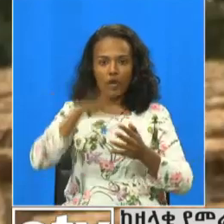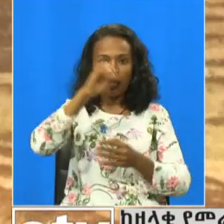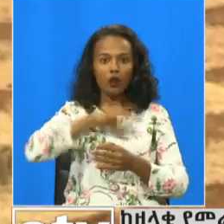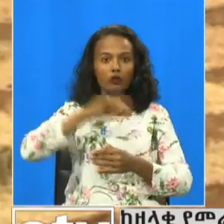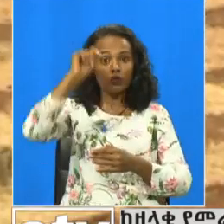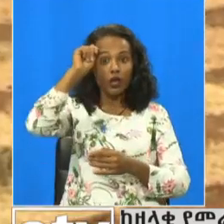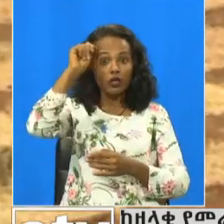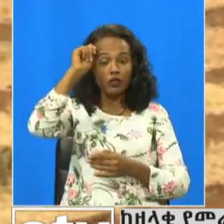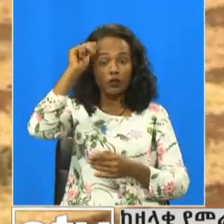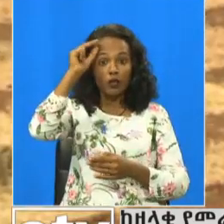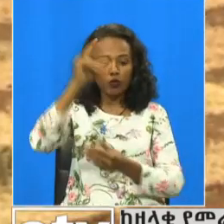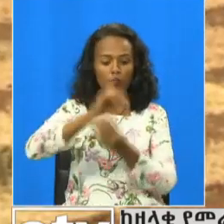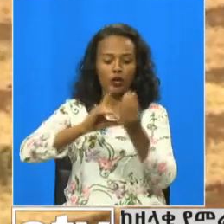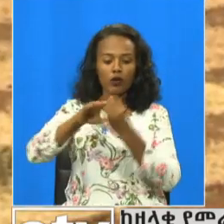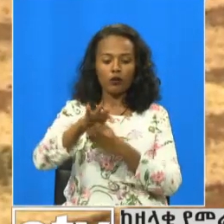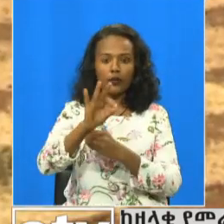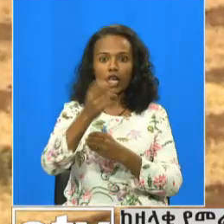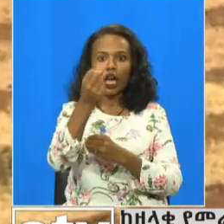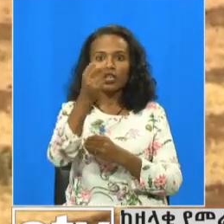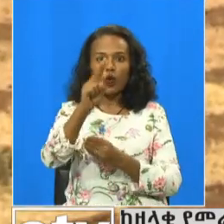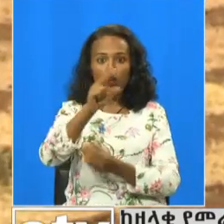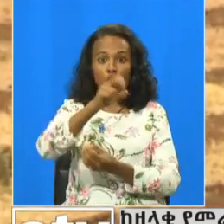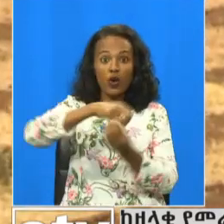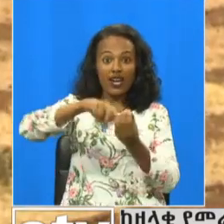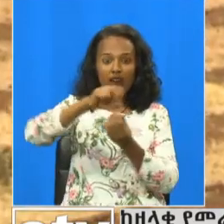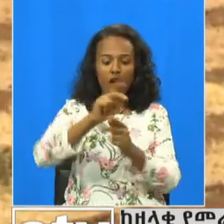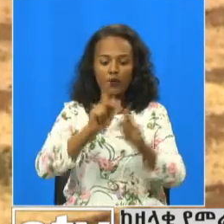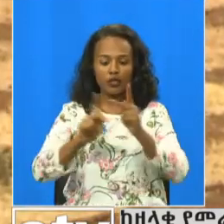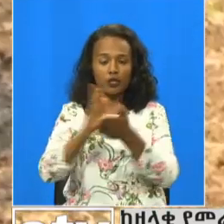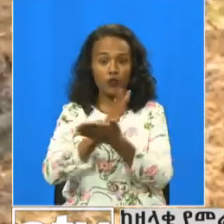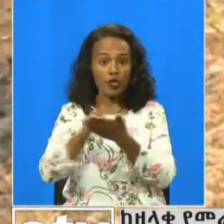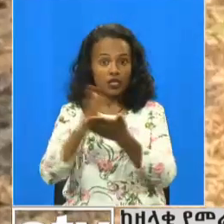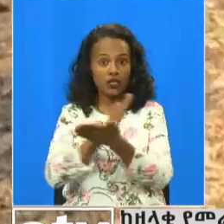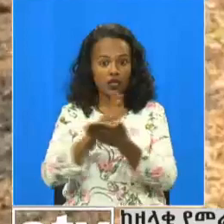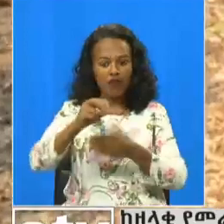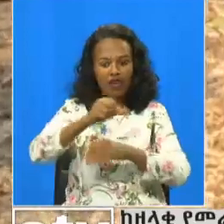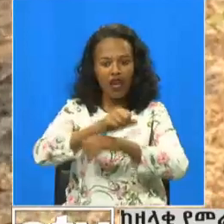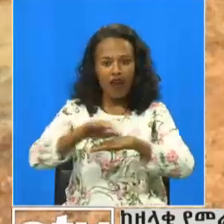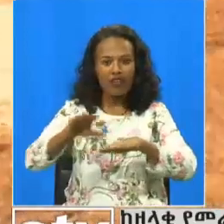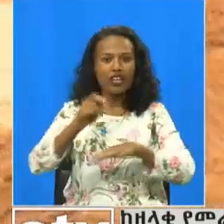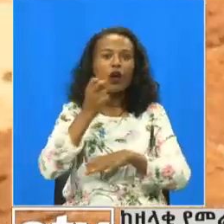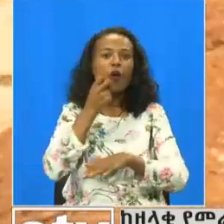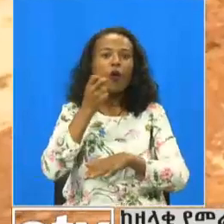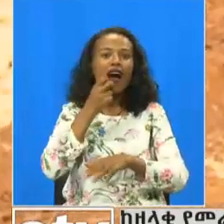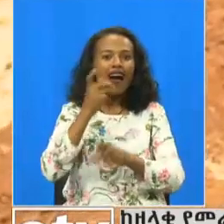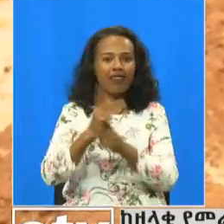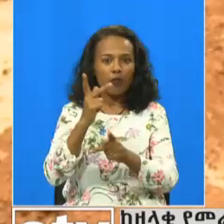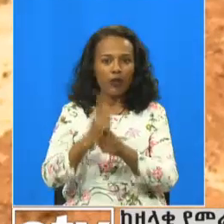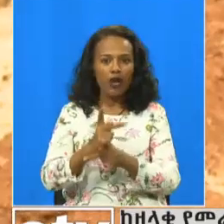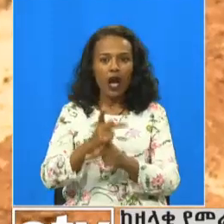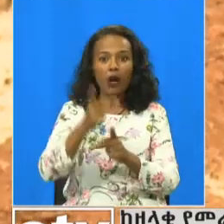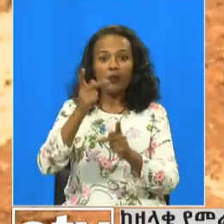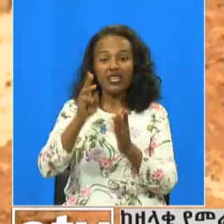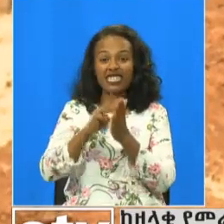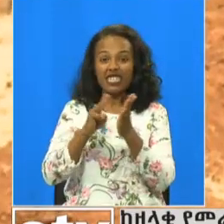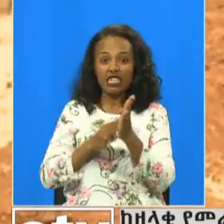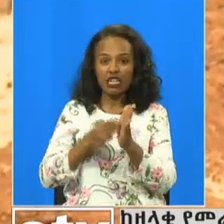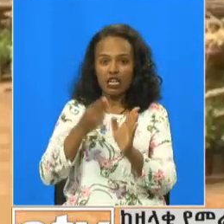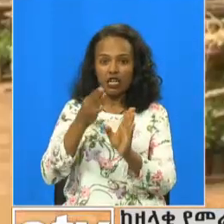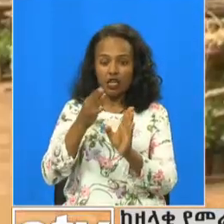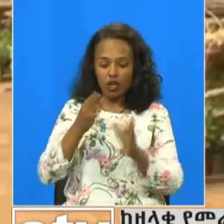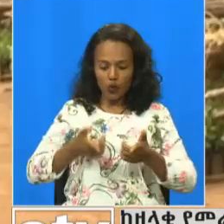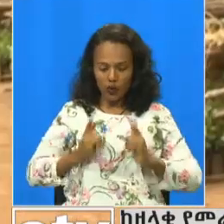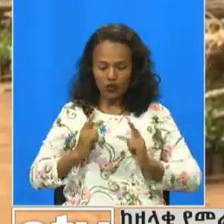ታደሰ ቢራት በክልሉ በሚገኙ 12 ወረዳዎች ህብረተሰቡን ያሳተፈ የአፈርና ውሃ ጥበቃ ስራና በስነ ህይወታዊ ዘዴ